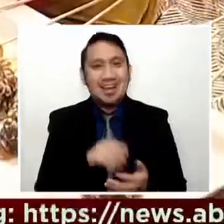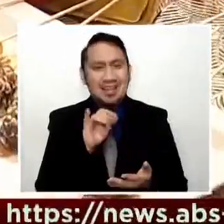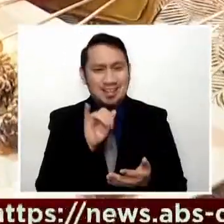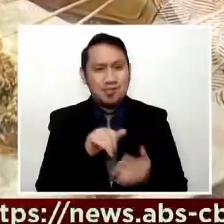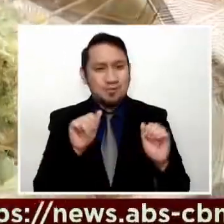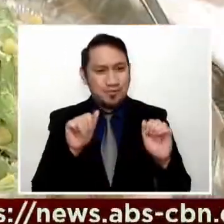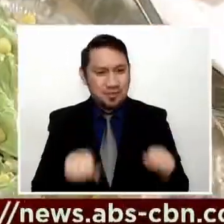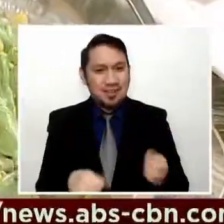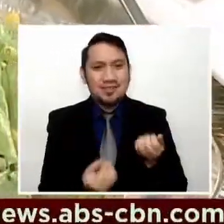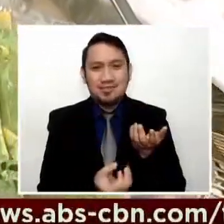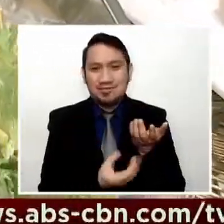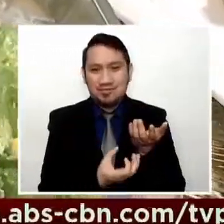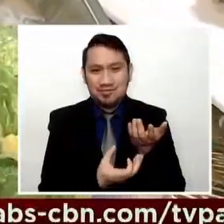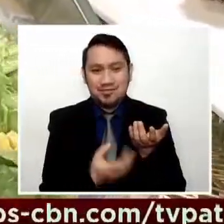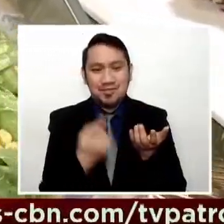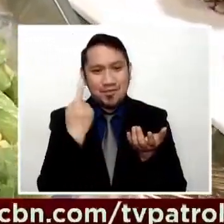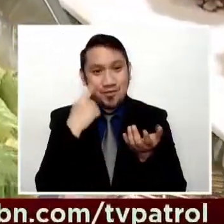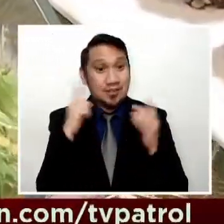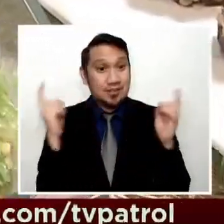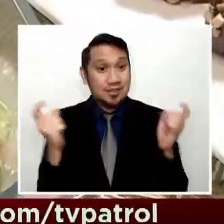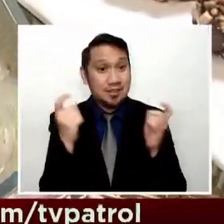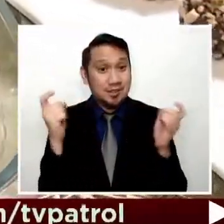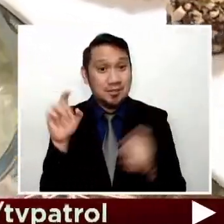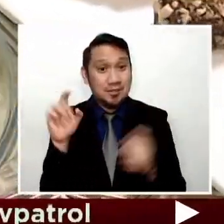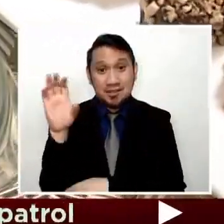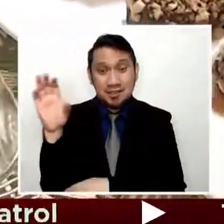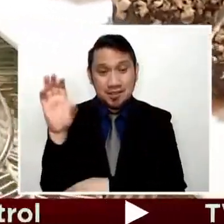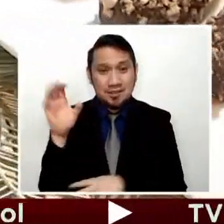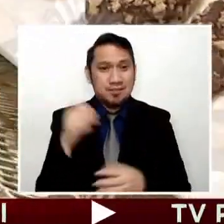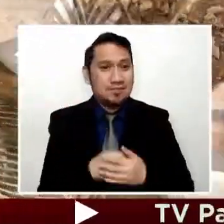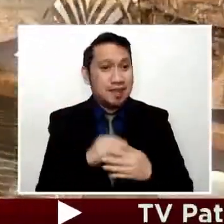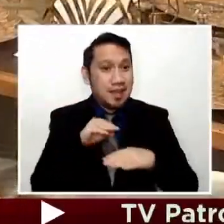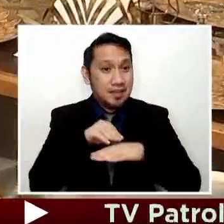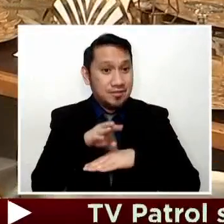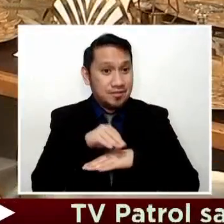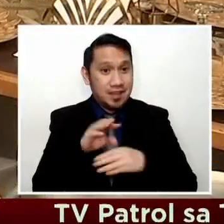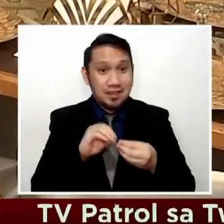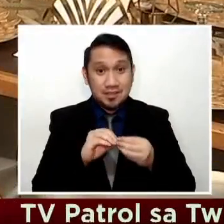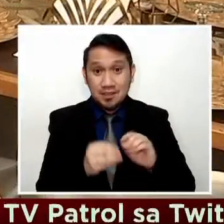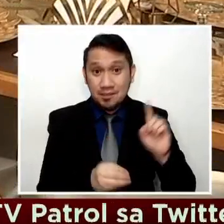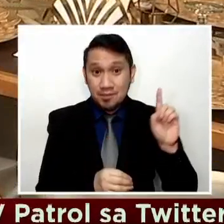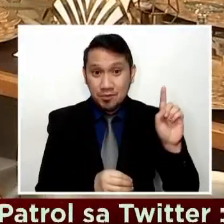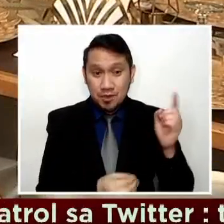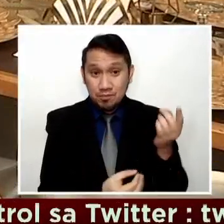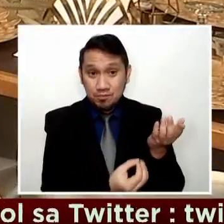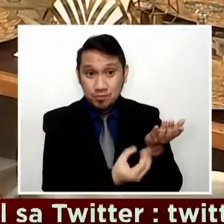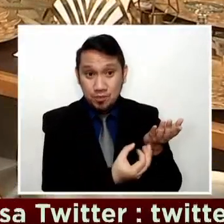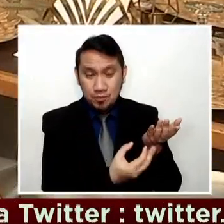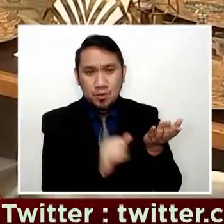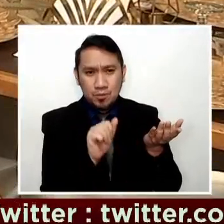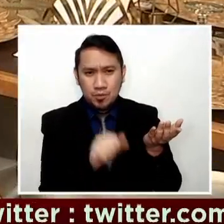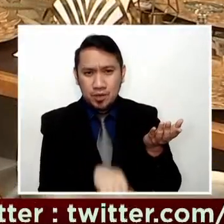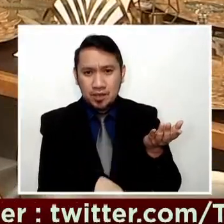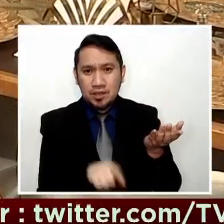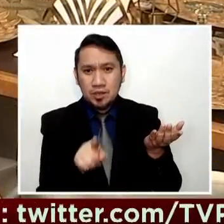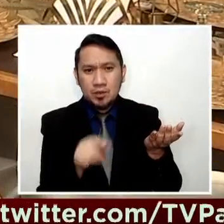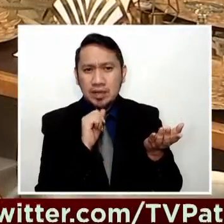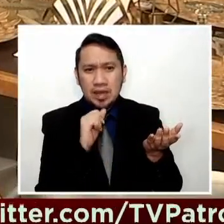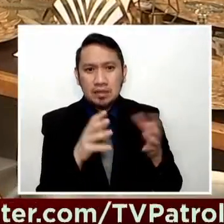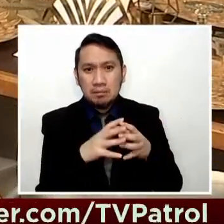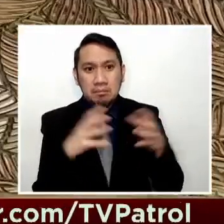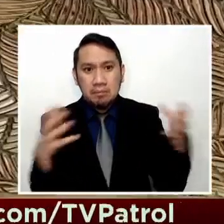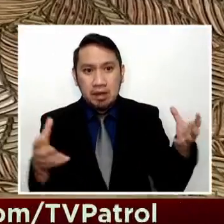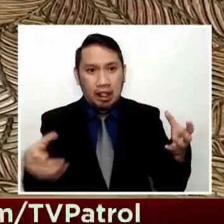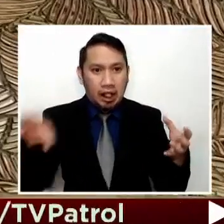pwedeng ihanda sa Noche Buena. Discarte tip number 1. Sa pagluluto, pwedeng gawin ang hindi masyadong